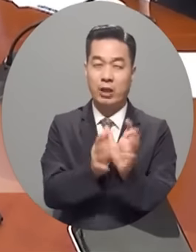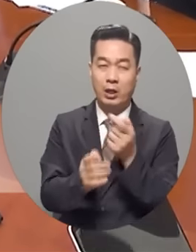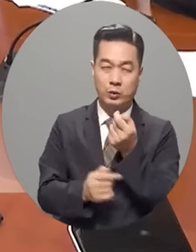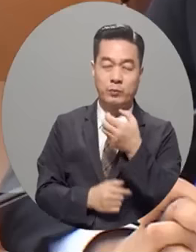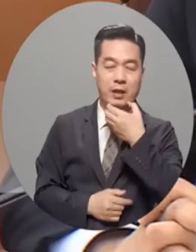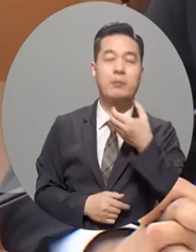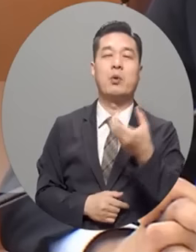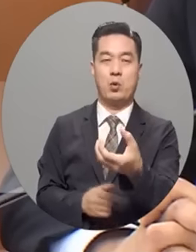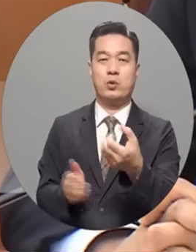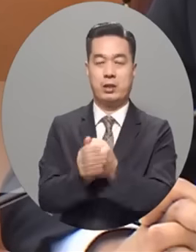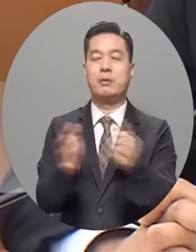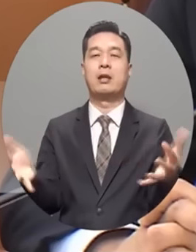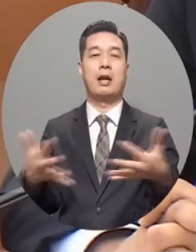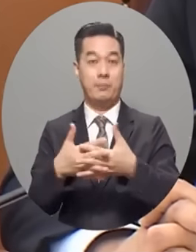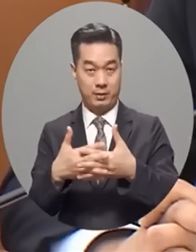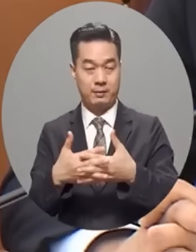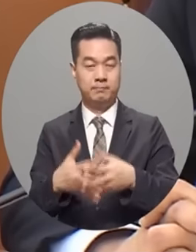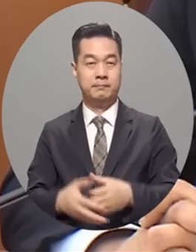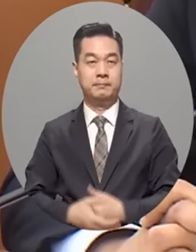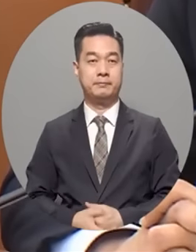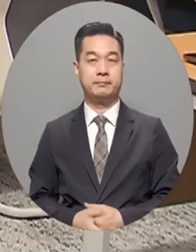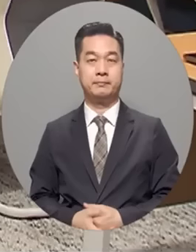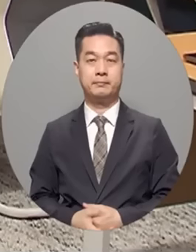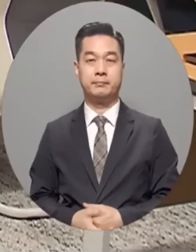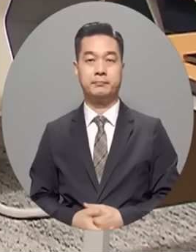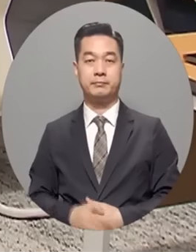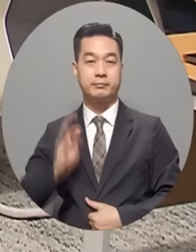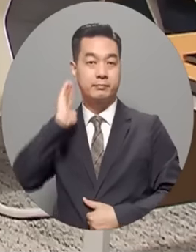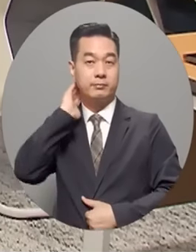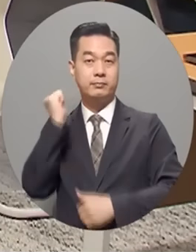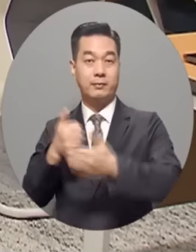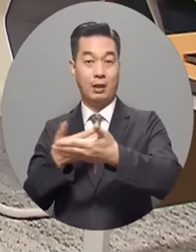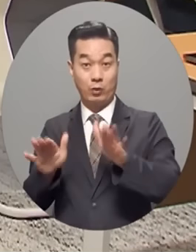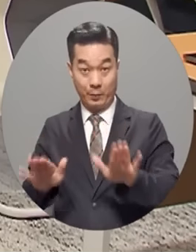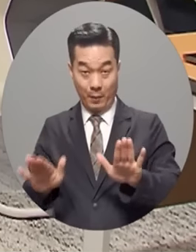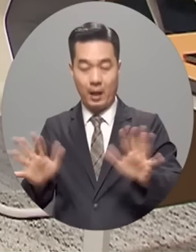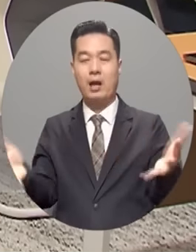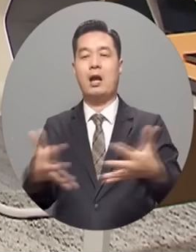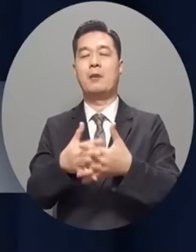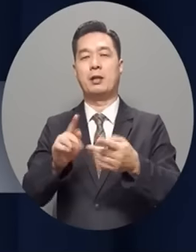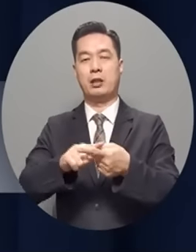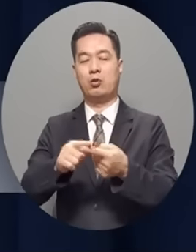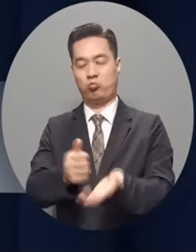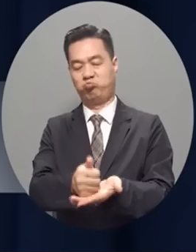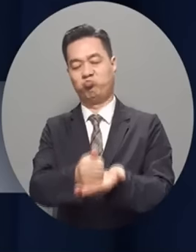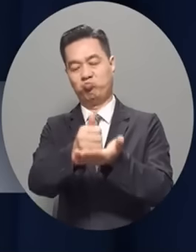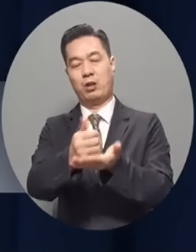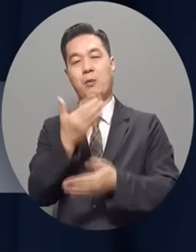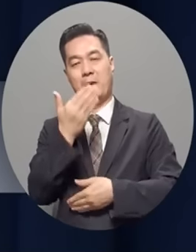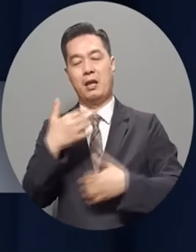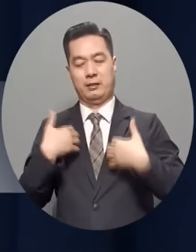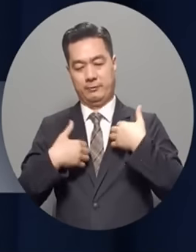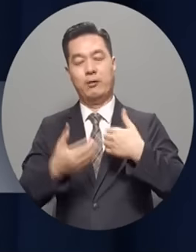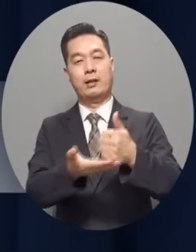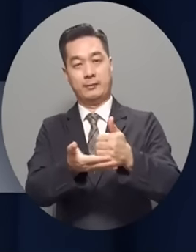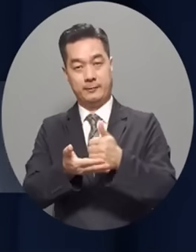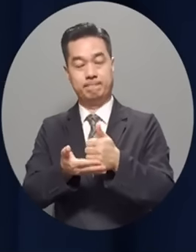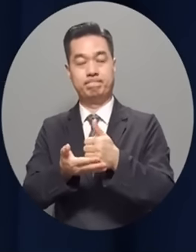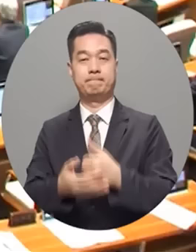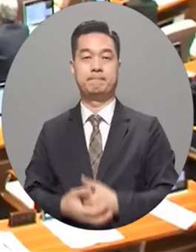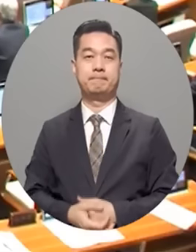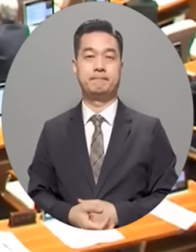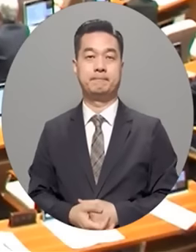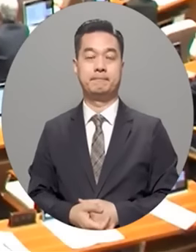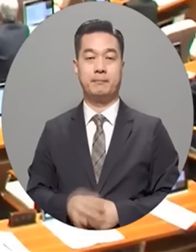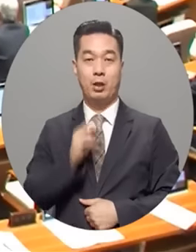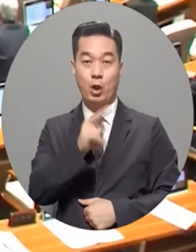양보하면서 극적으로 합의를 이끌었습니다. 대통령실은 이번 합의에 대해 존중한다면서 환영의 뜻을 나타냈습니다.